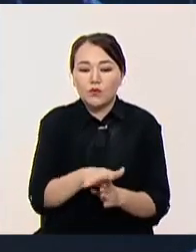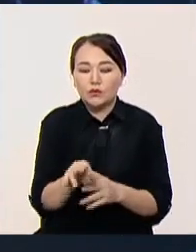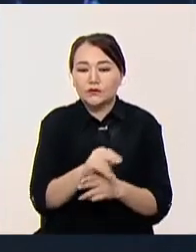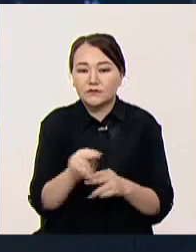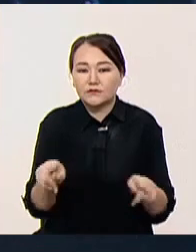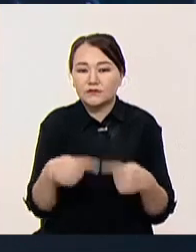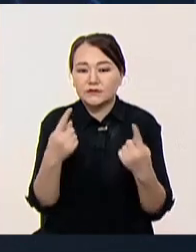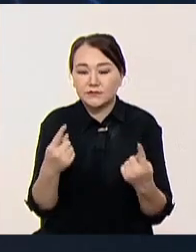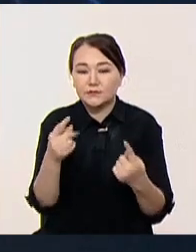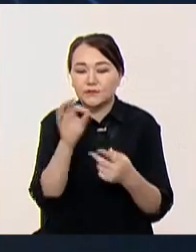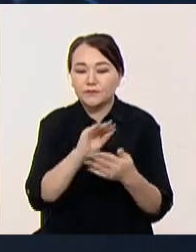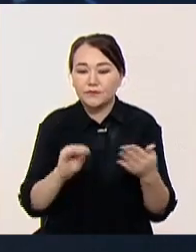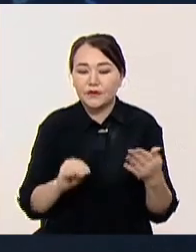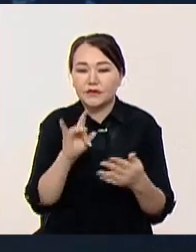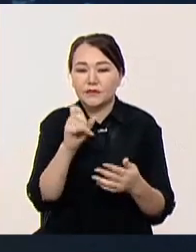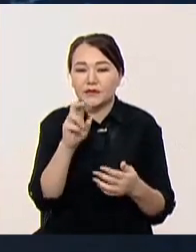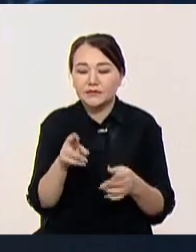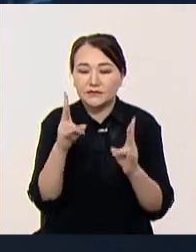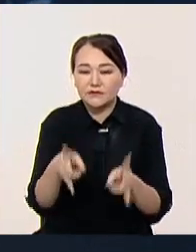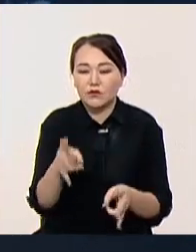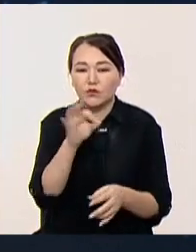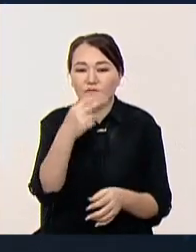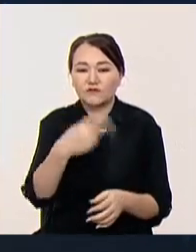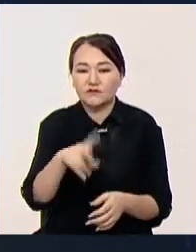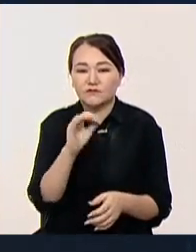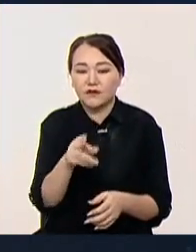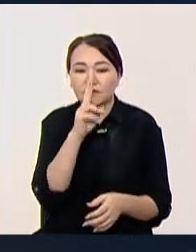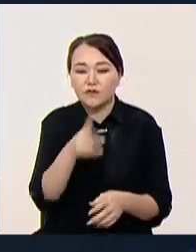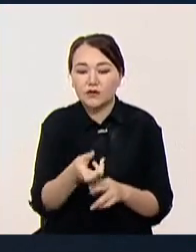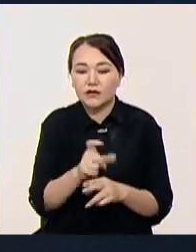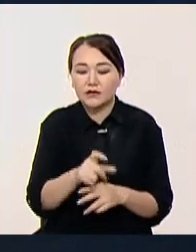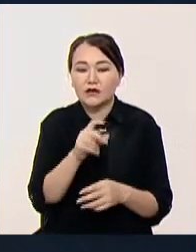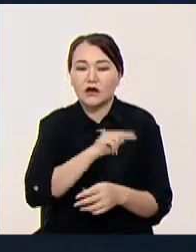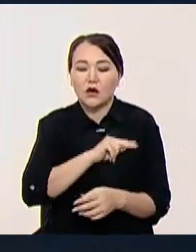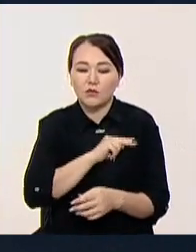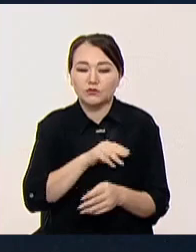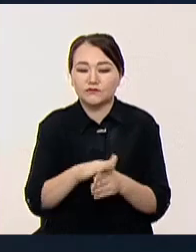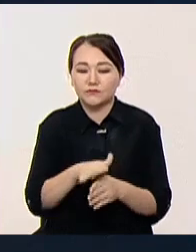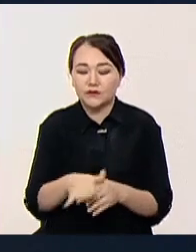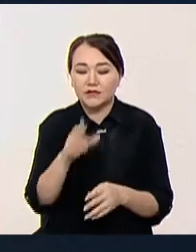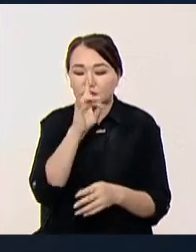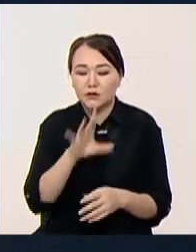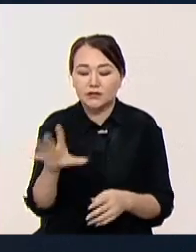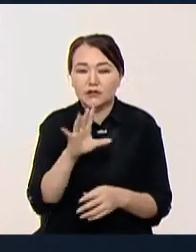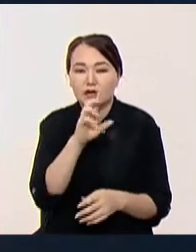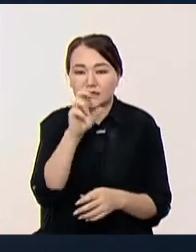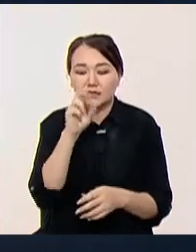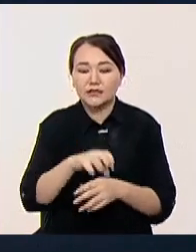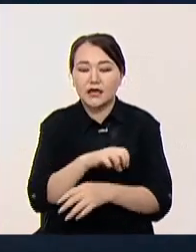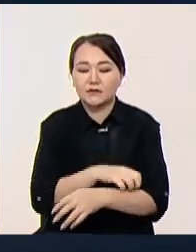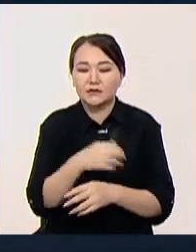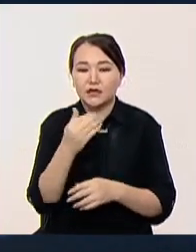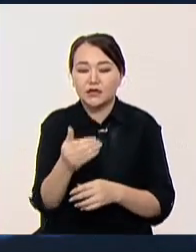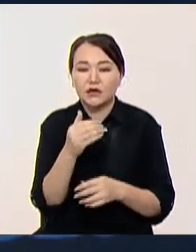реабилитации жертв политических репрессий 20 века. Уже 2 года над этим работает Республиканская государственная комиссия.